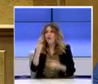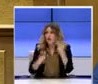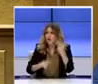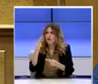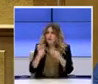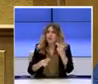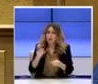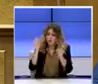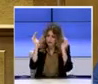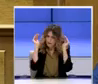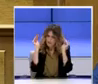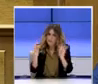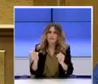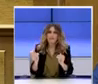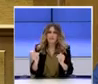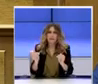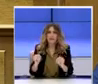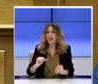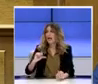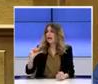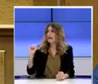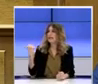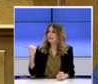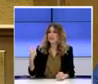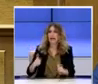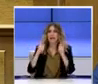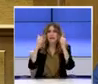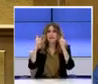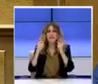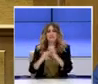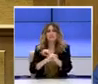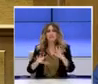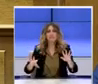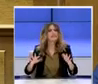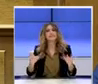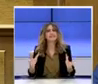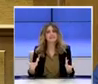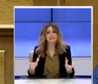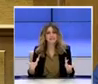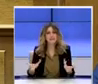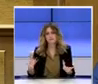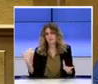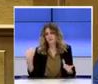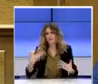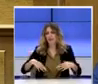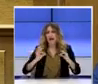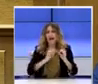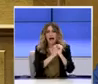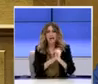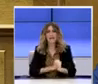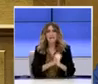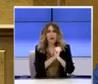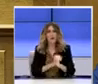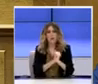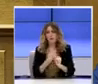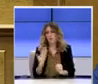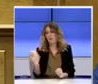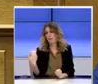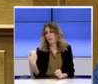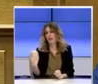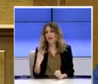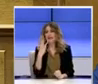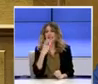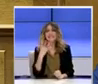χθες ανακοινώθηκε ότι ο ΕΟΔΗ κατέγραψε αρχές Γενάρη, τις προηγούμενες μέρες,